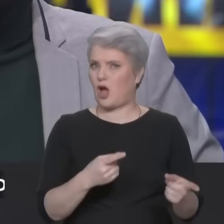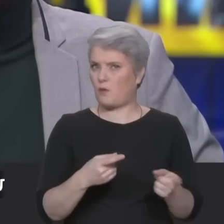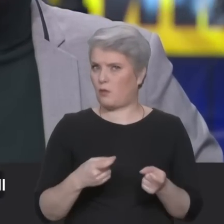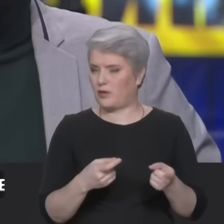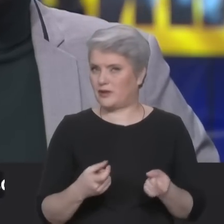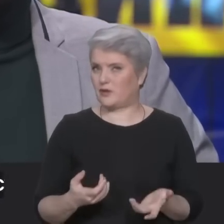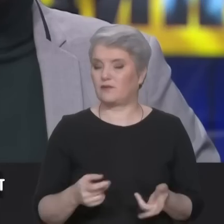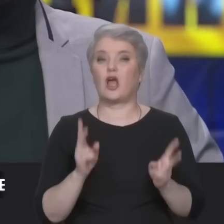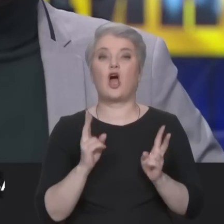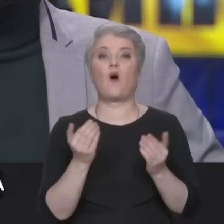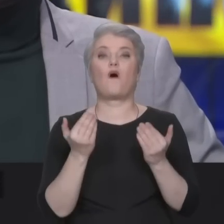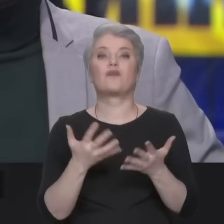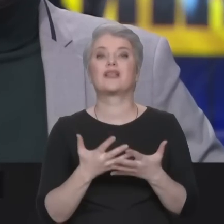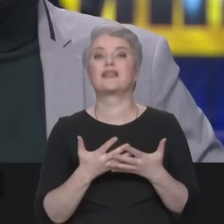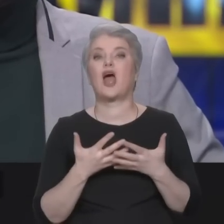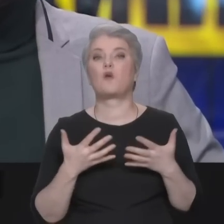найбільше зустрічаєте?